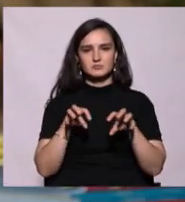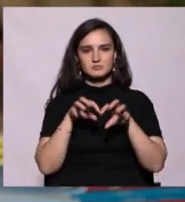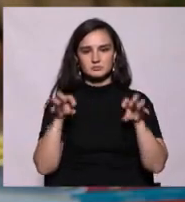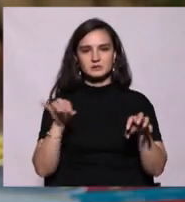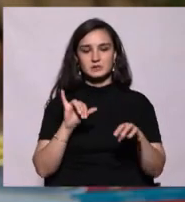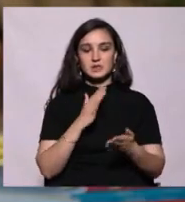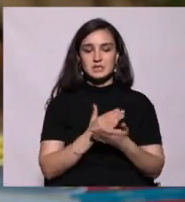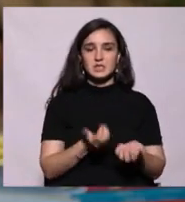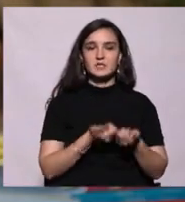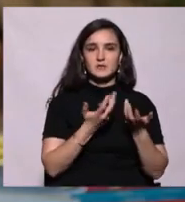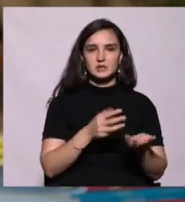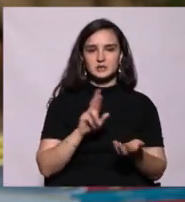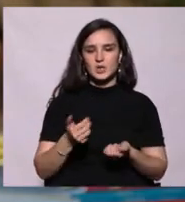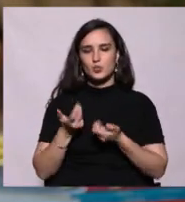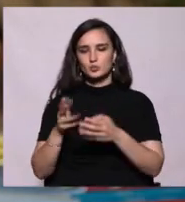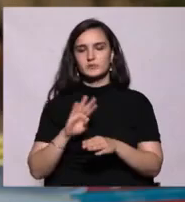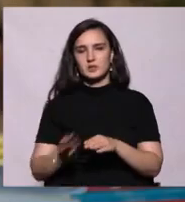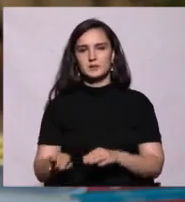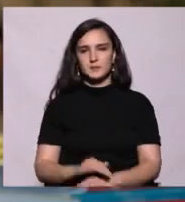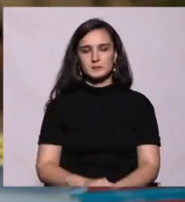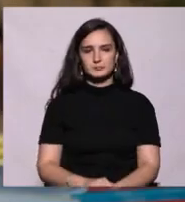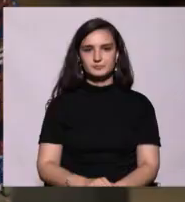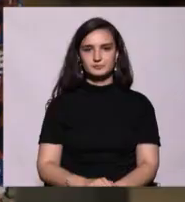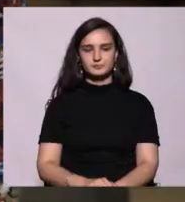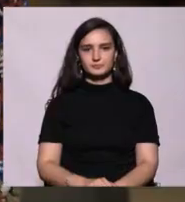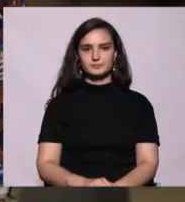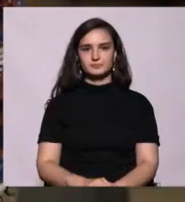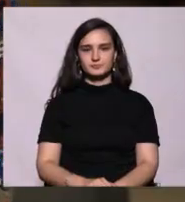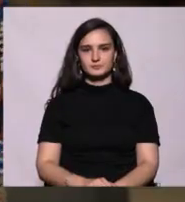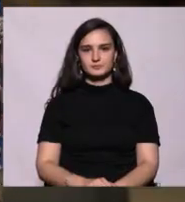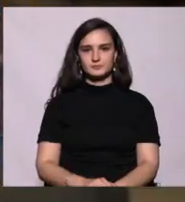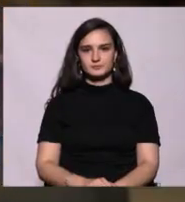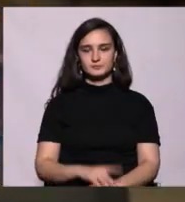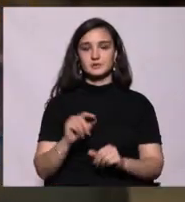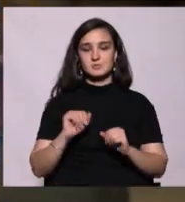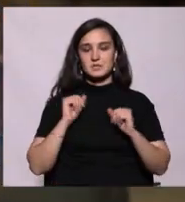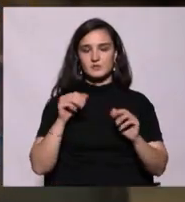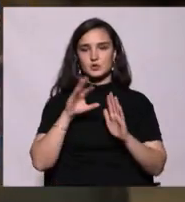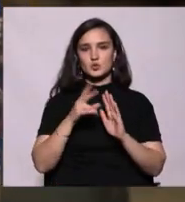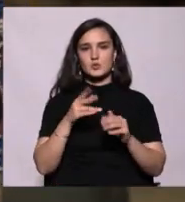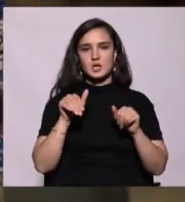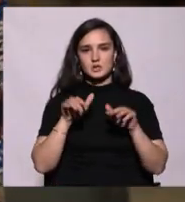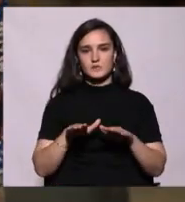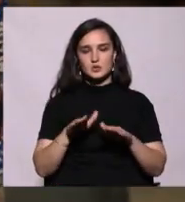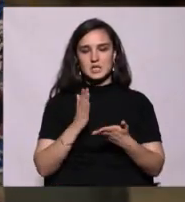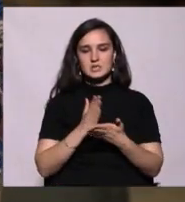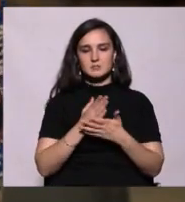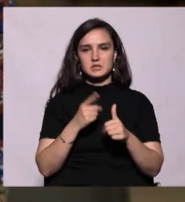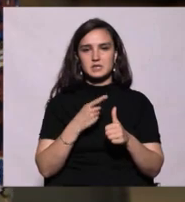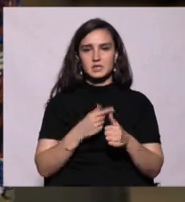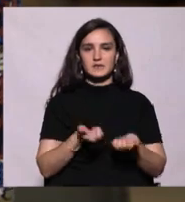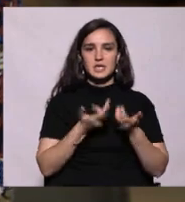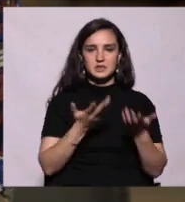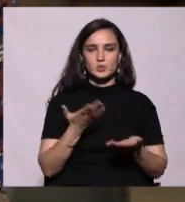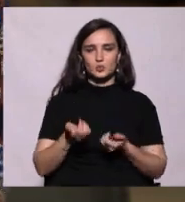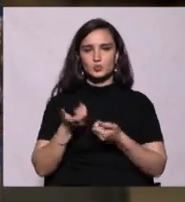are countable or uncountable. ამ სავარჯიშოში უნდა გადავწყვეტოთ არსებითი სახელები